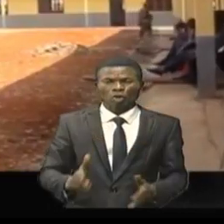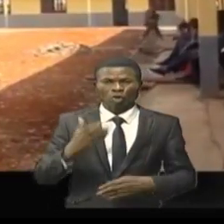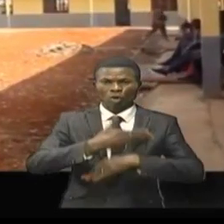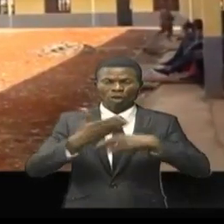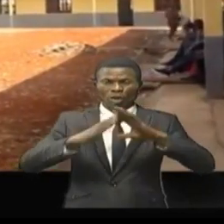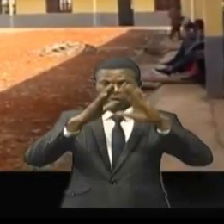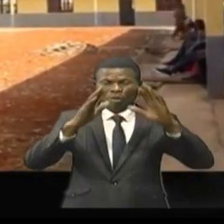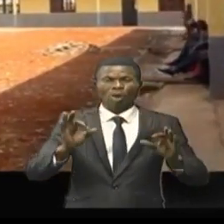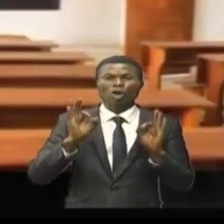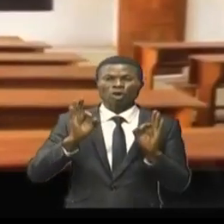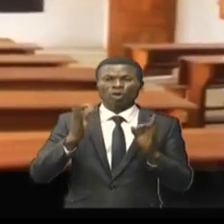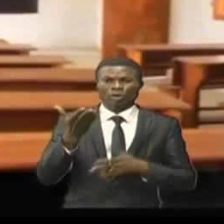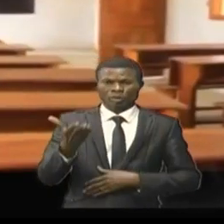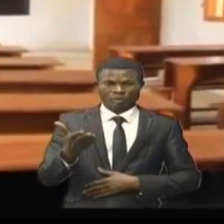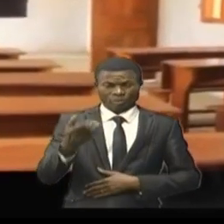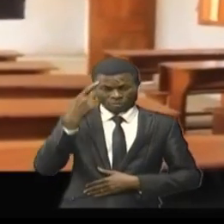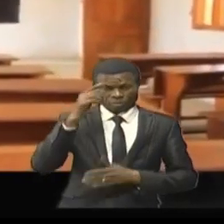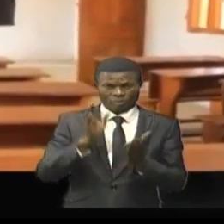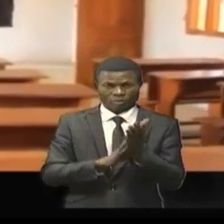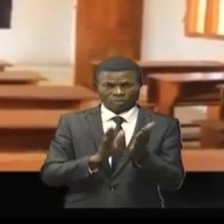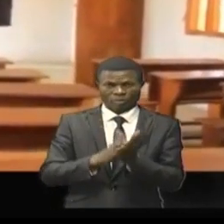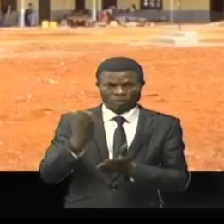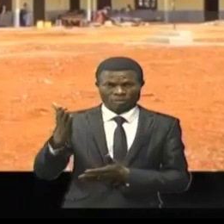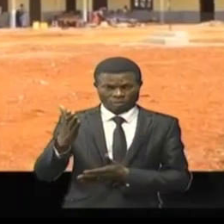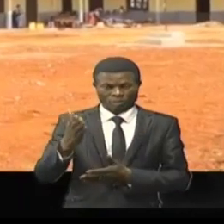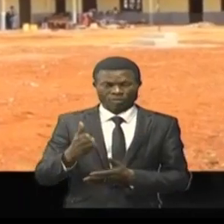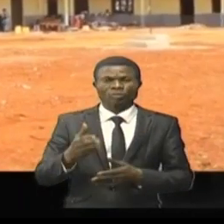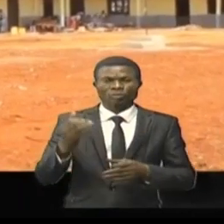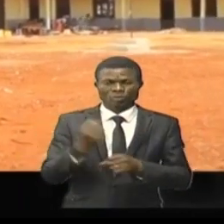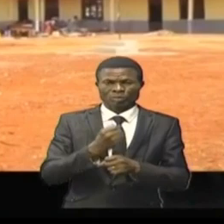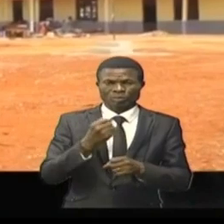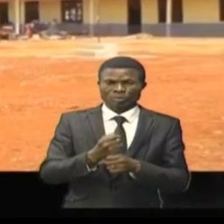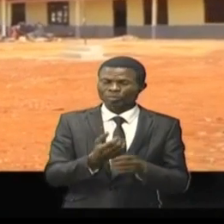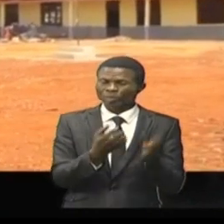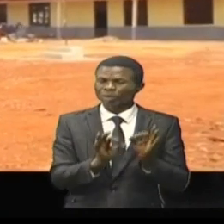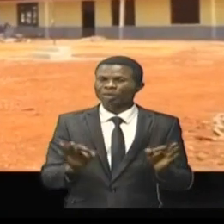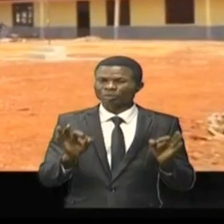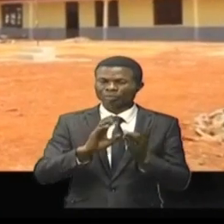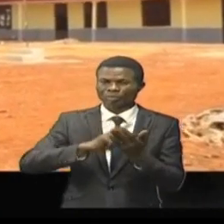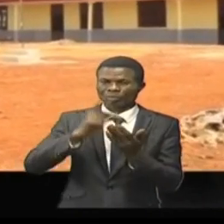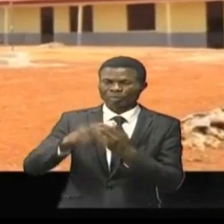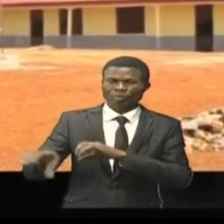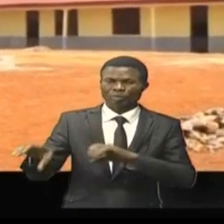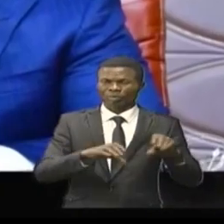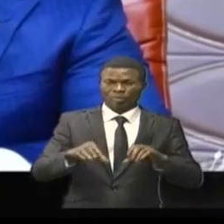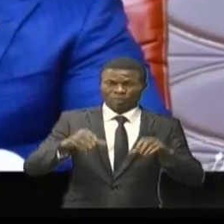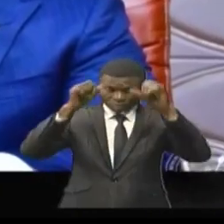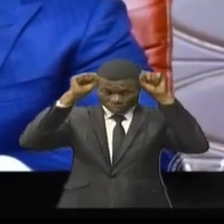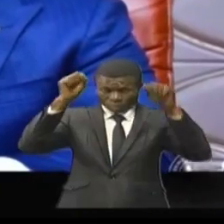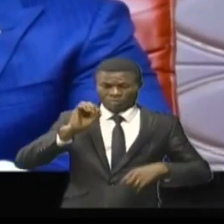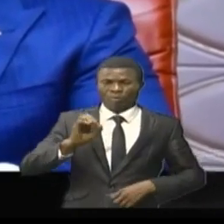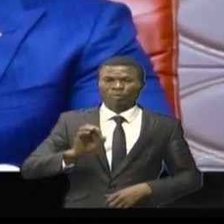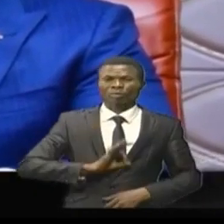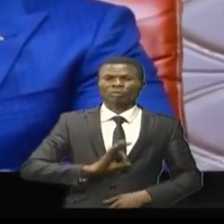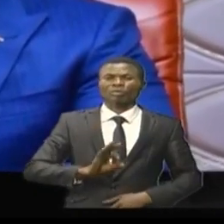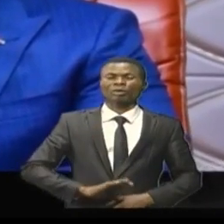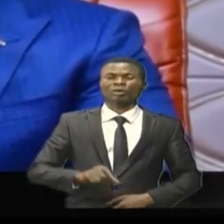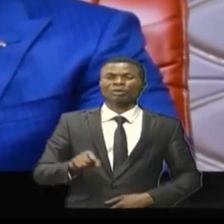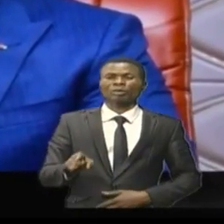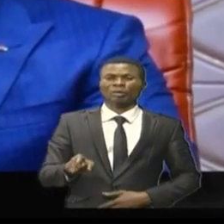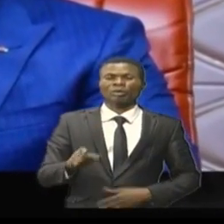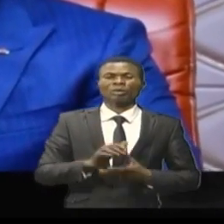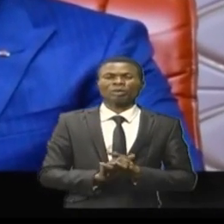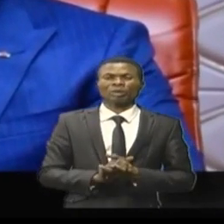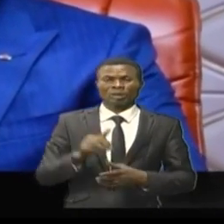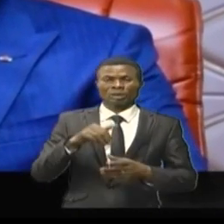qu'il a équipé pour cette école. Une œuvre qui vient en appui au programme d'action du chef de l'État, Félix-Antoine Tshisekedi Tshilombo,